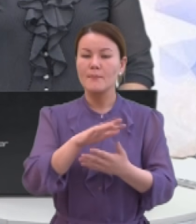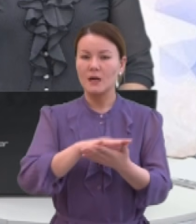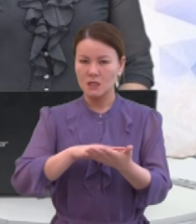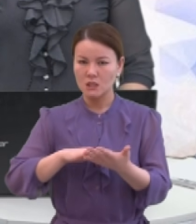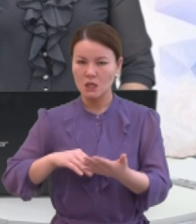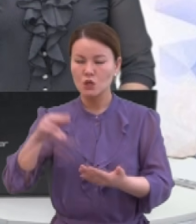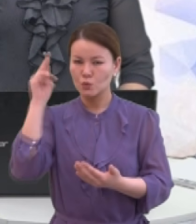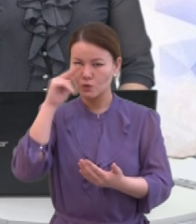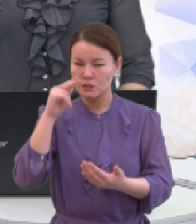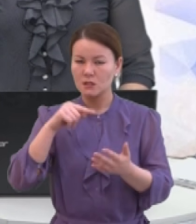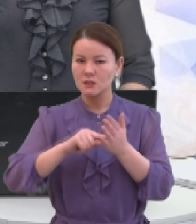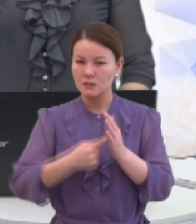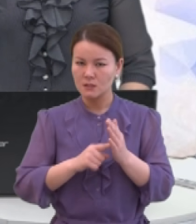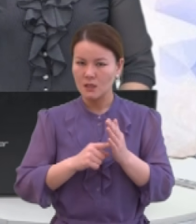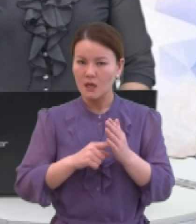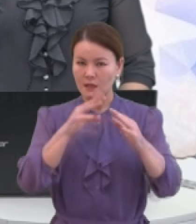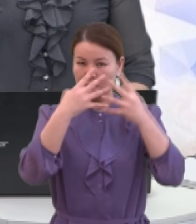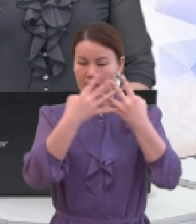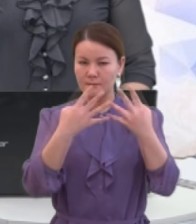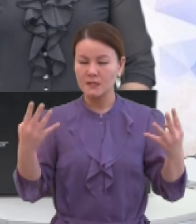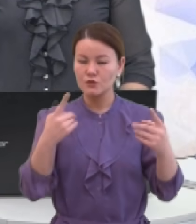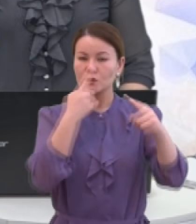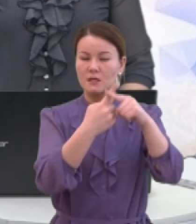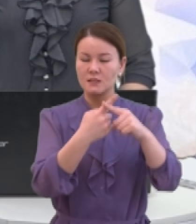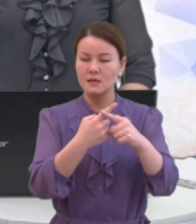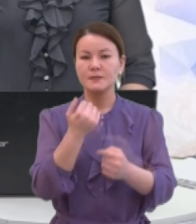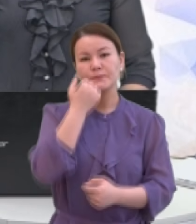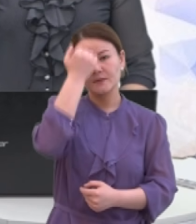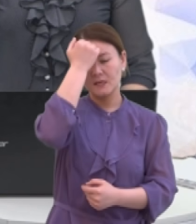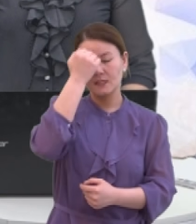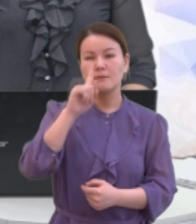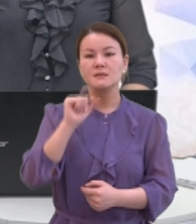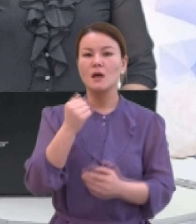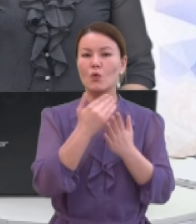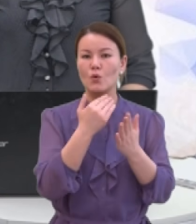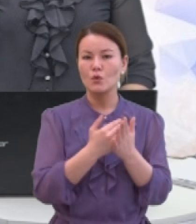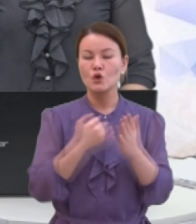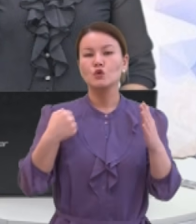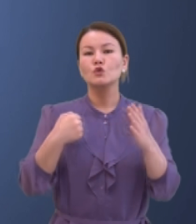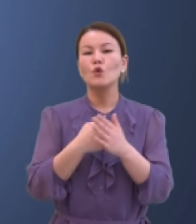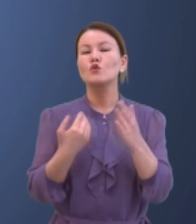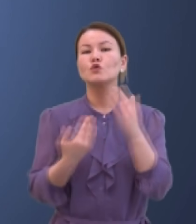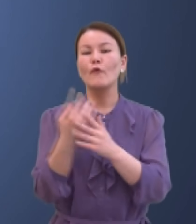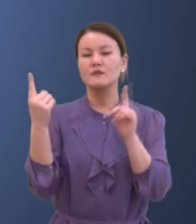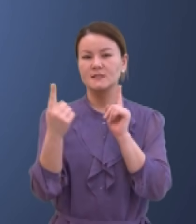таблицу сложения спасибо за урок до новых встреч